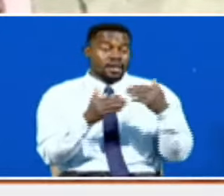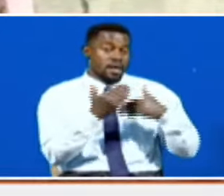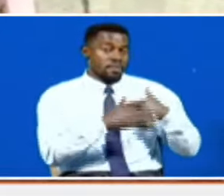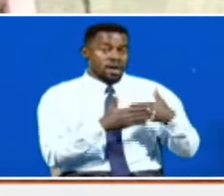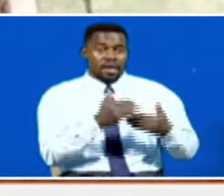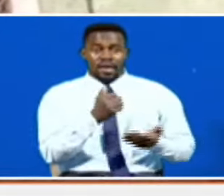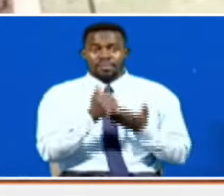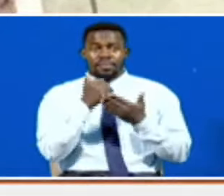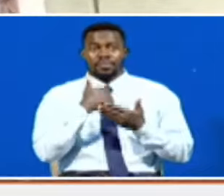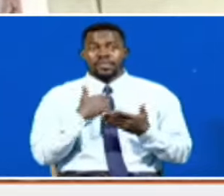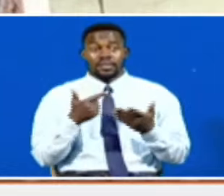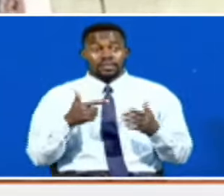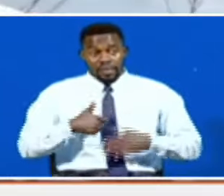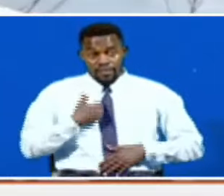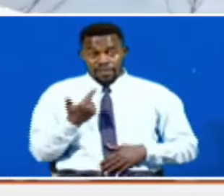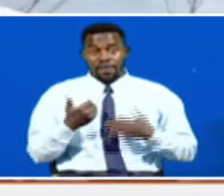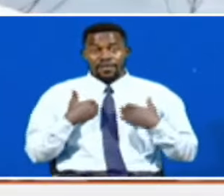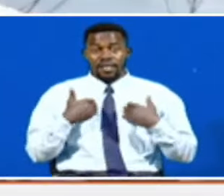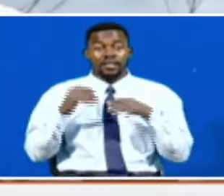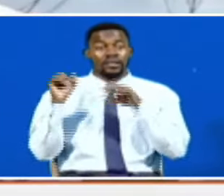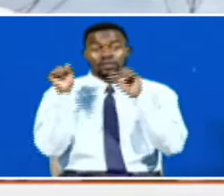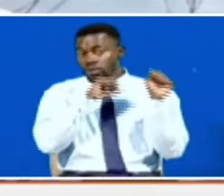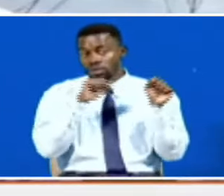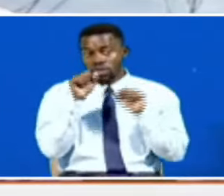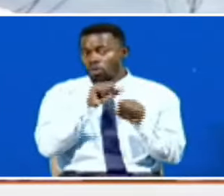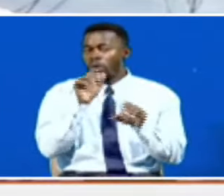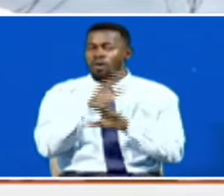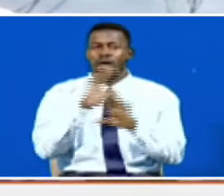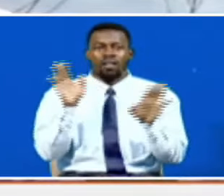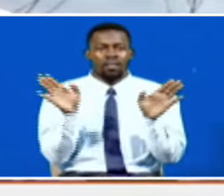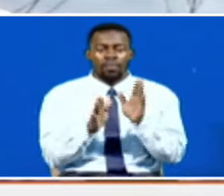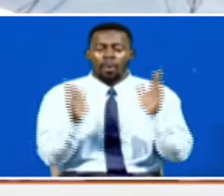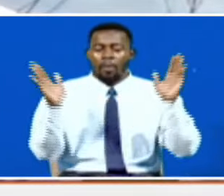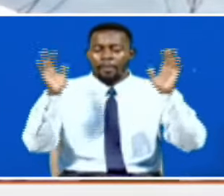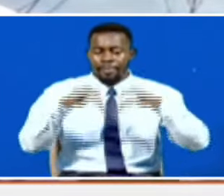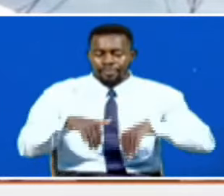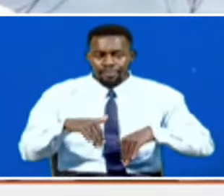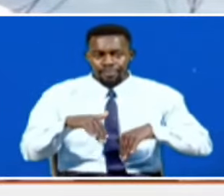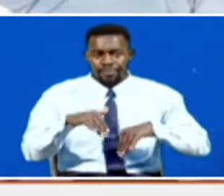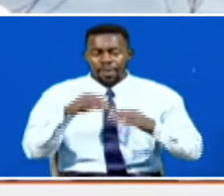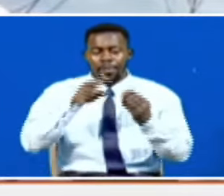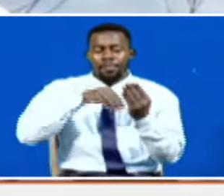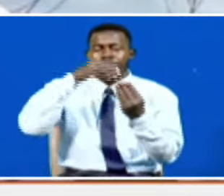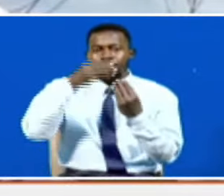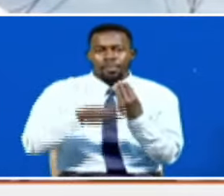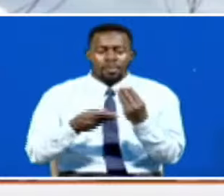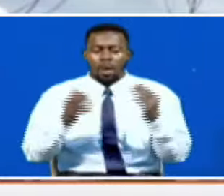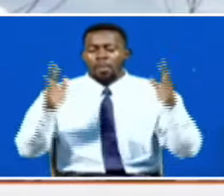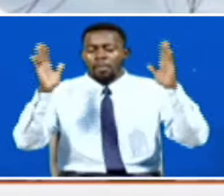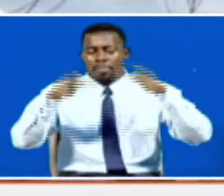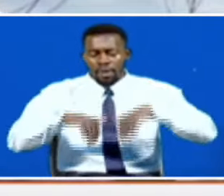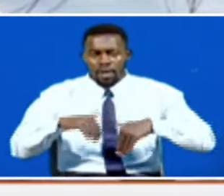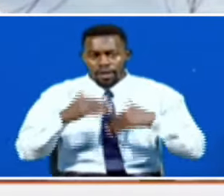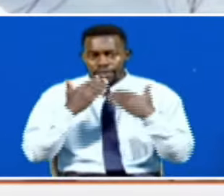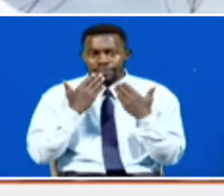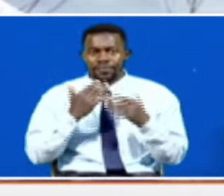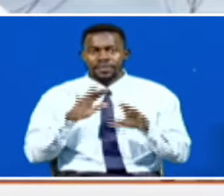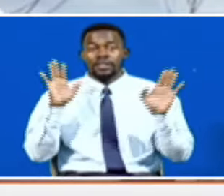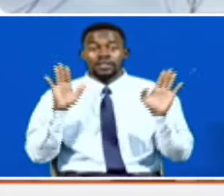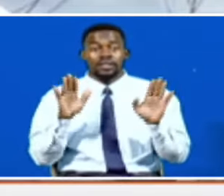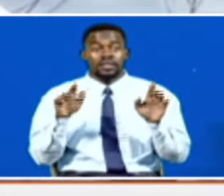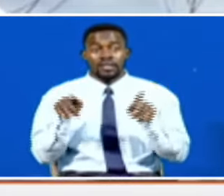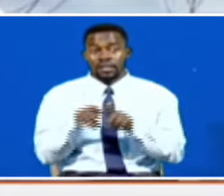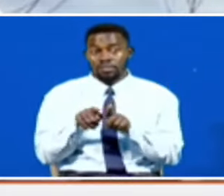nilikuwa nimepanda miwa, zimeenda ndizi, zimeenda haya, na hapo kwangu tulikuwa tunaabudu